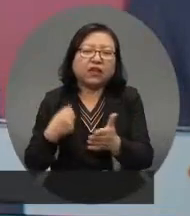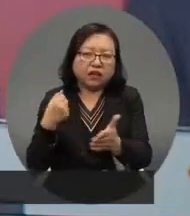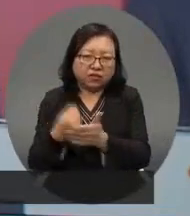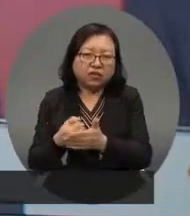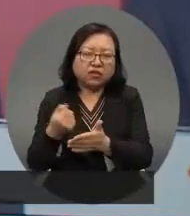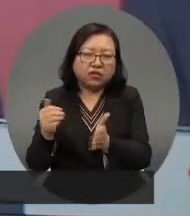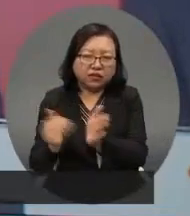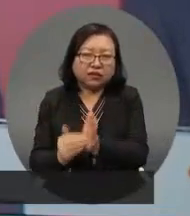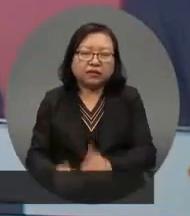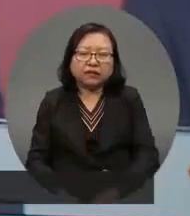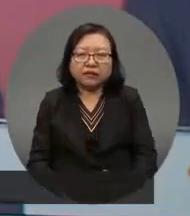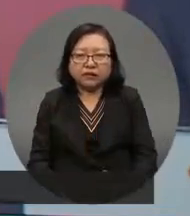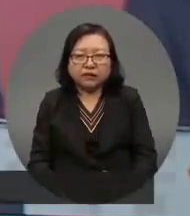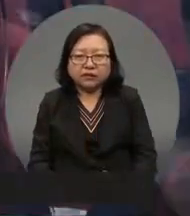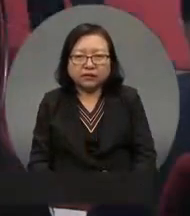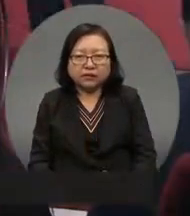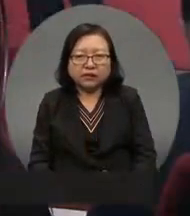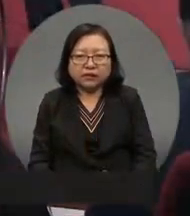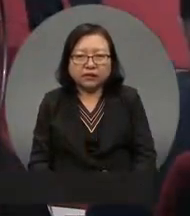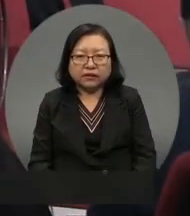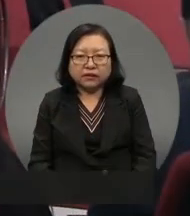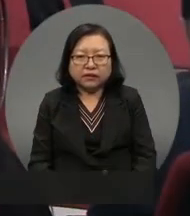보도합니다.